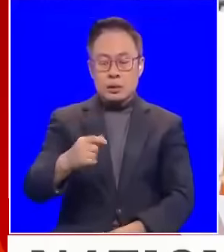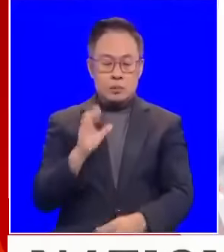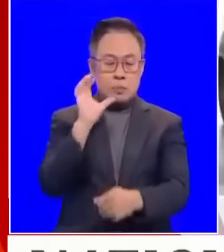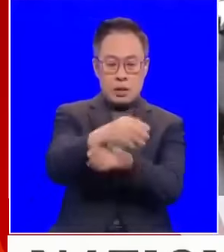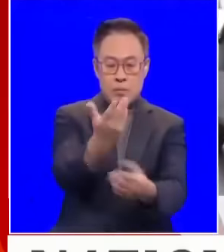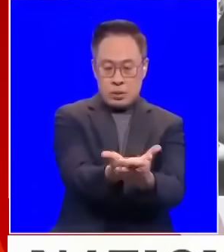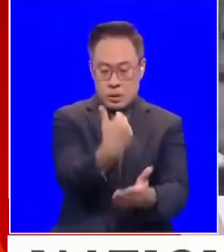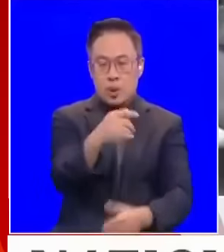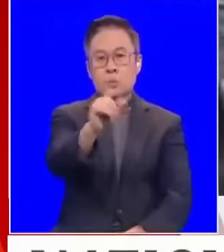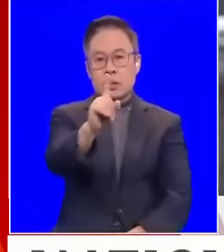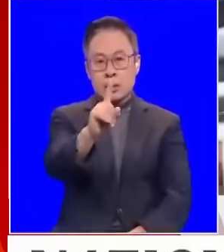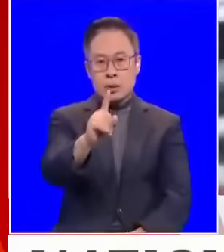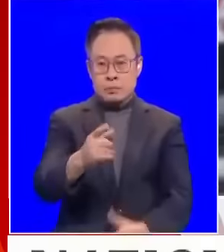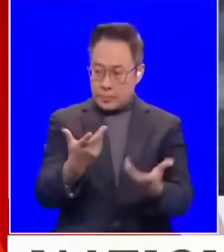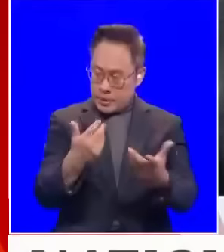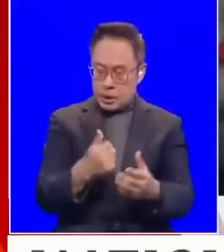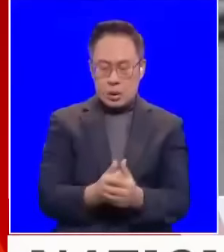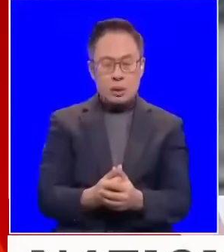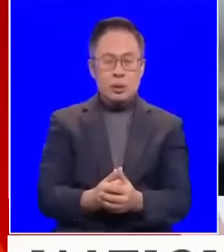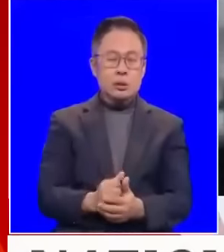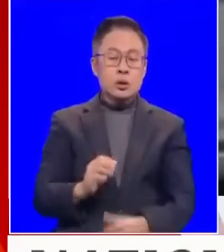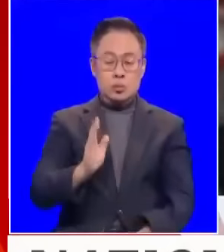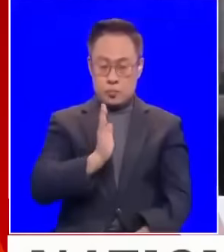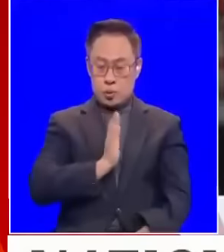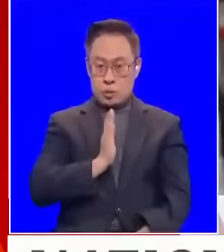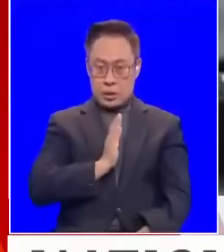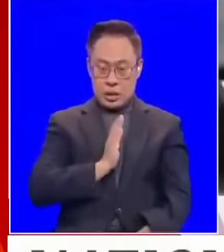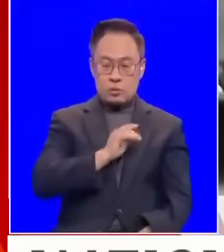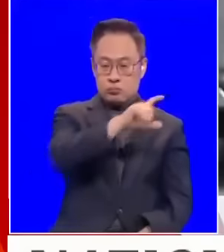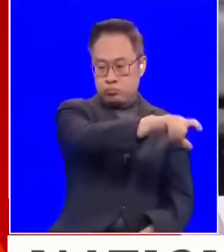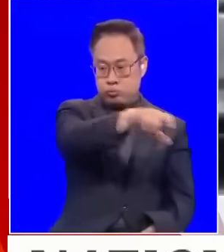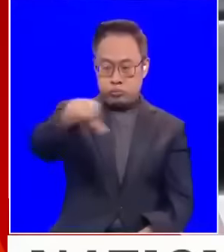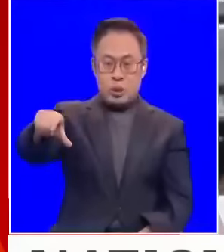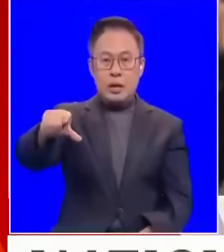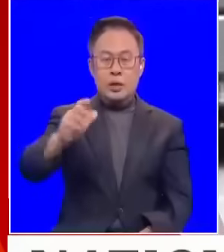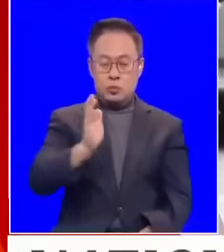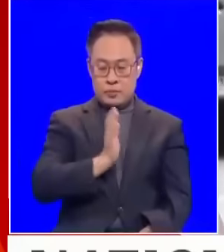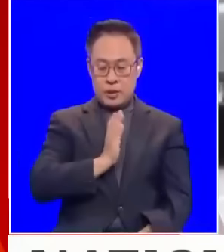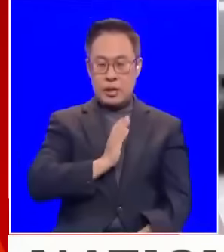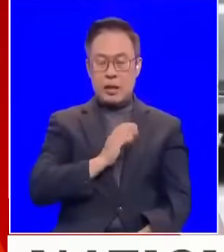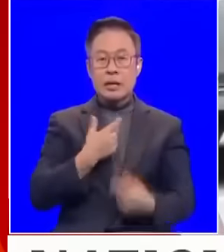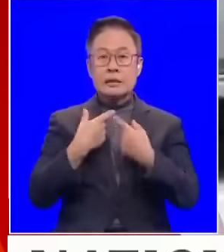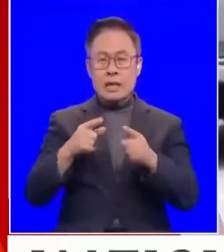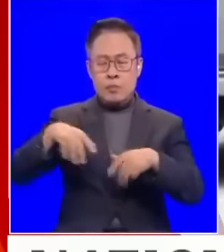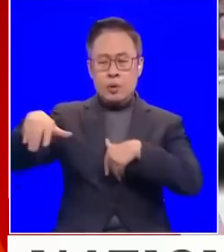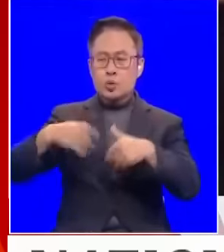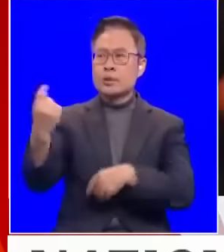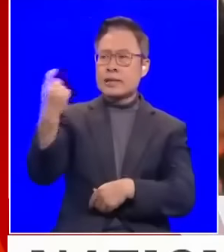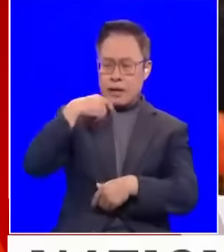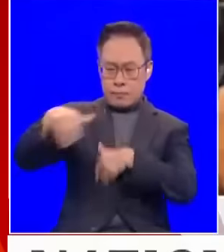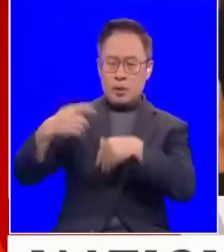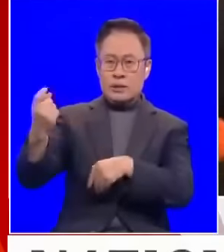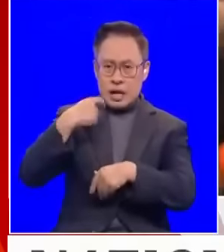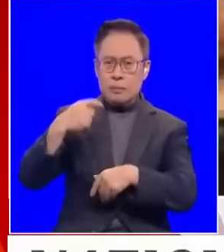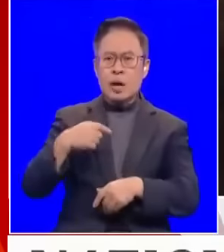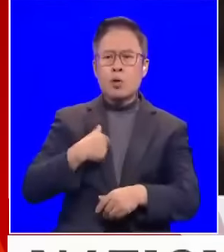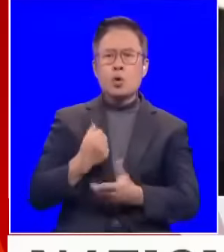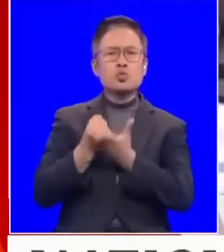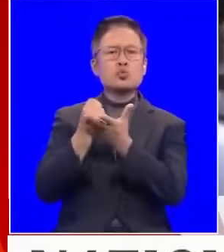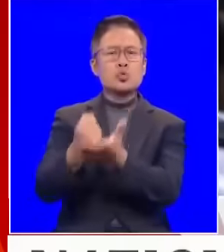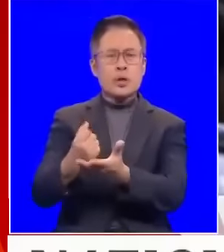พอผู้เสียหายได้รับเงินคืนไปเนี่ยตัวเองก็ถามว่าเหมือนผู้เสียหายมาถามไงว่าคุณพัฒน์มาทำงานตรงนี้คุณพัฒน์ได้อะไร